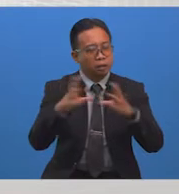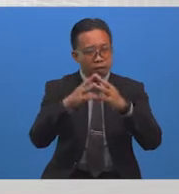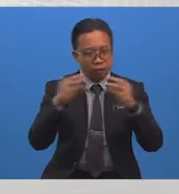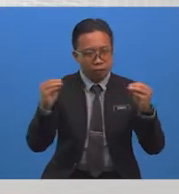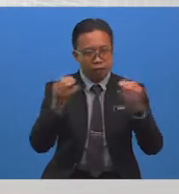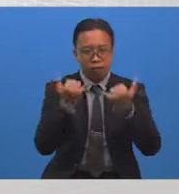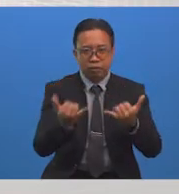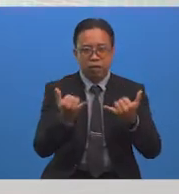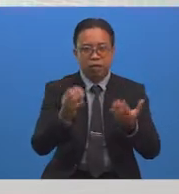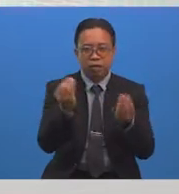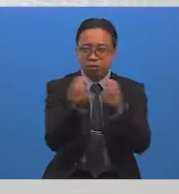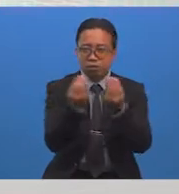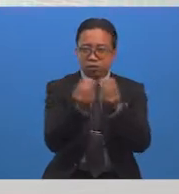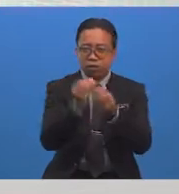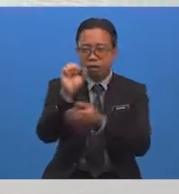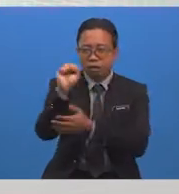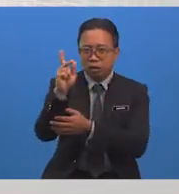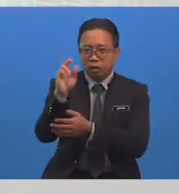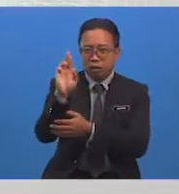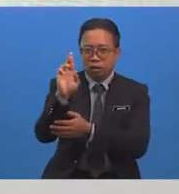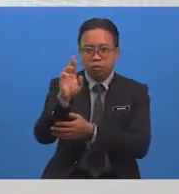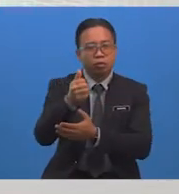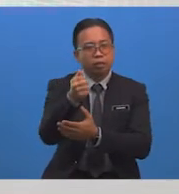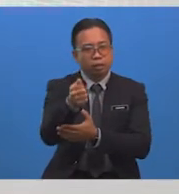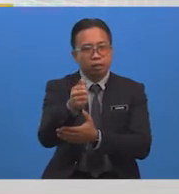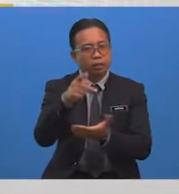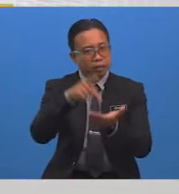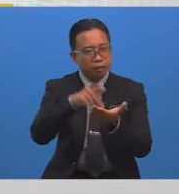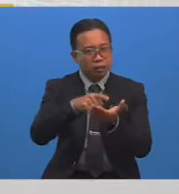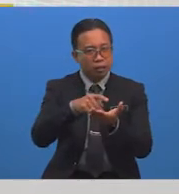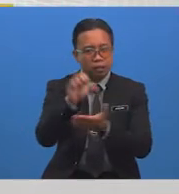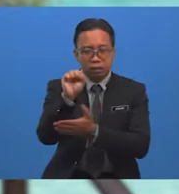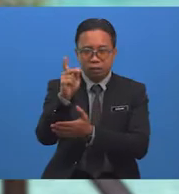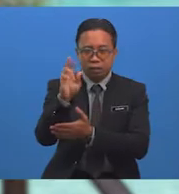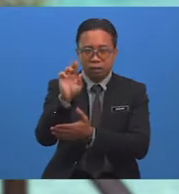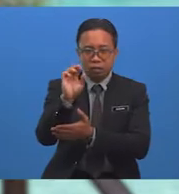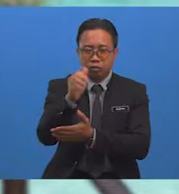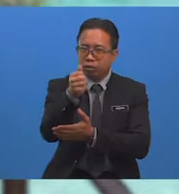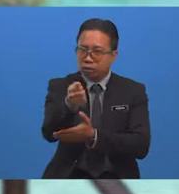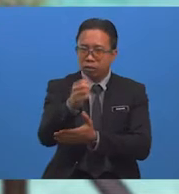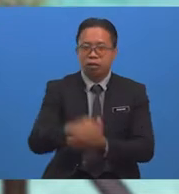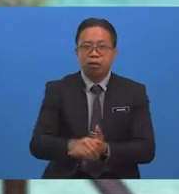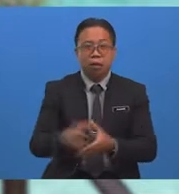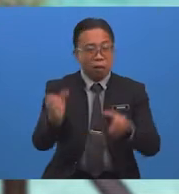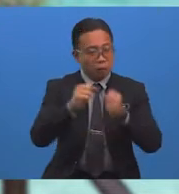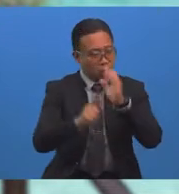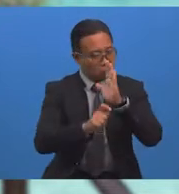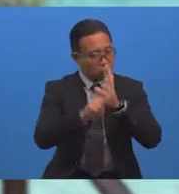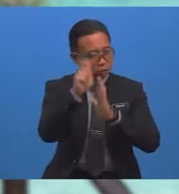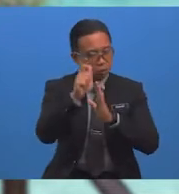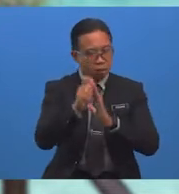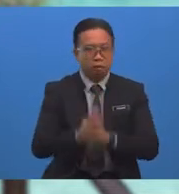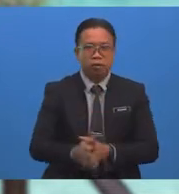Sekarang jumlahkan sco Anda silakkidir sco Anda siapa dapat scotte tinggi